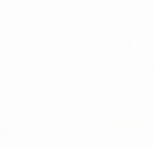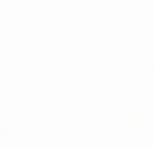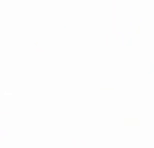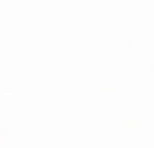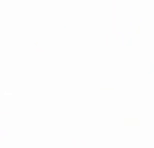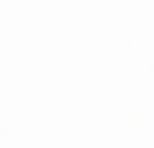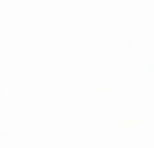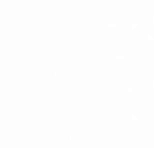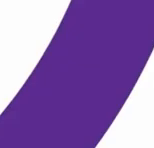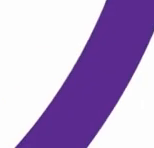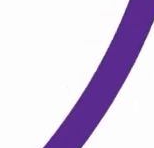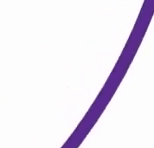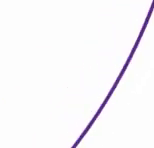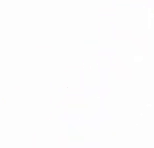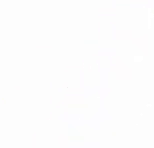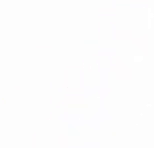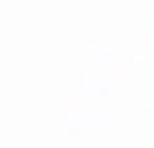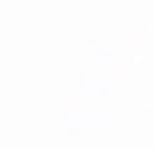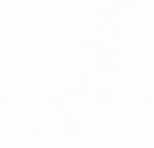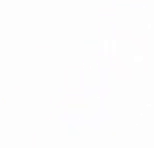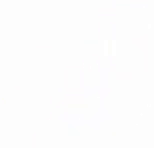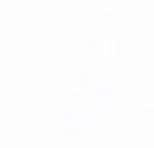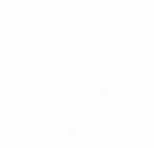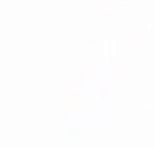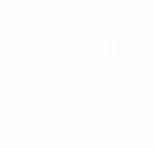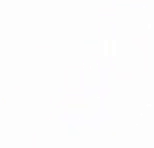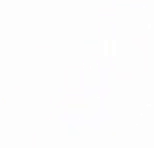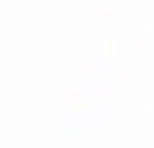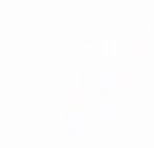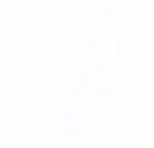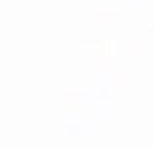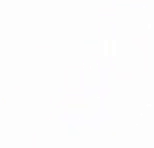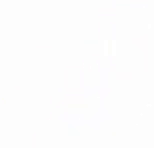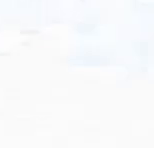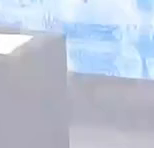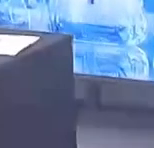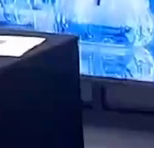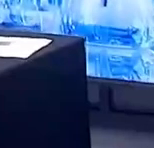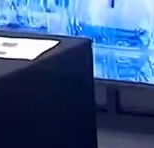Hai berhenti Didik TV key